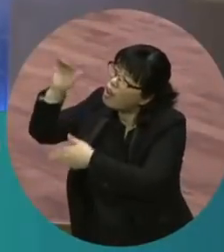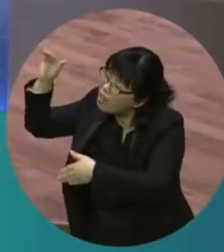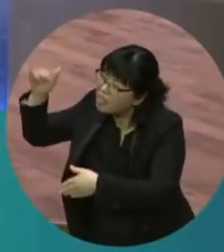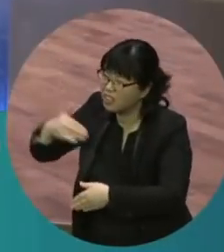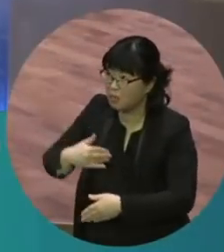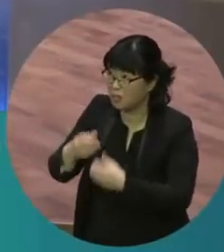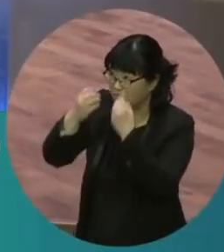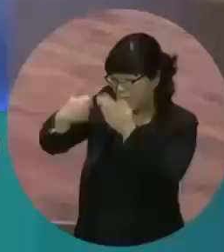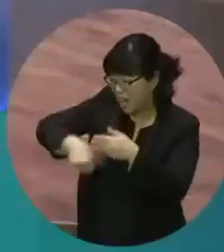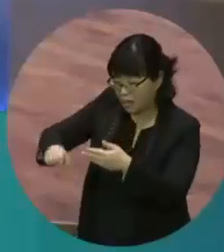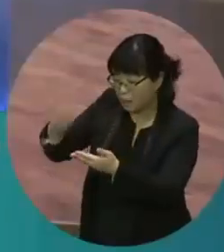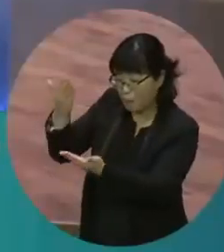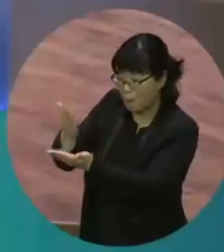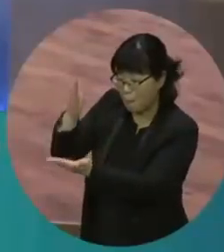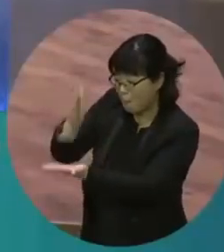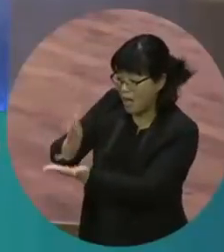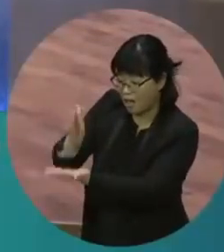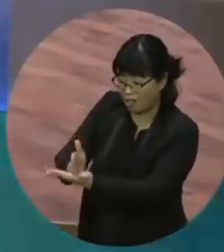원하나이다.